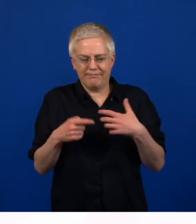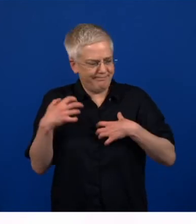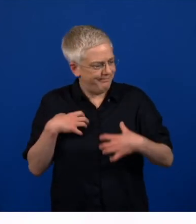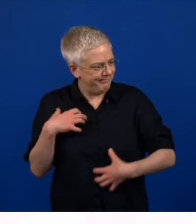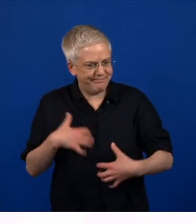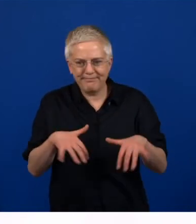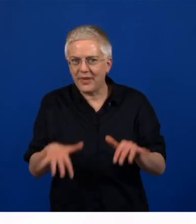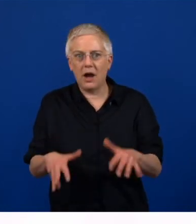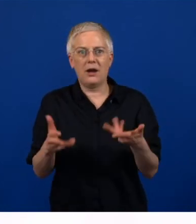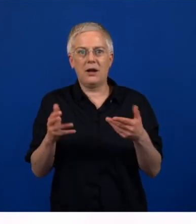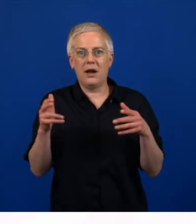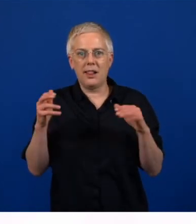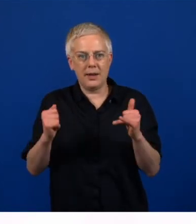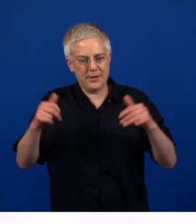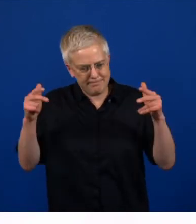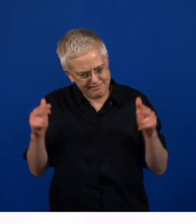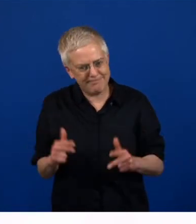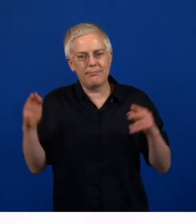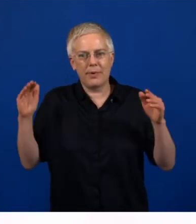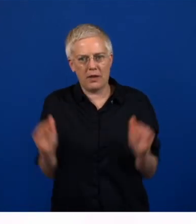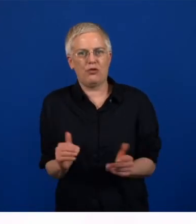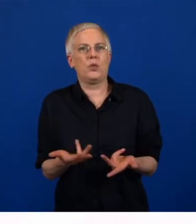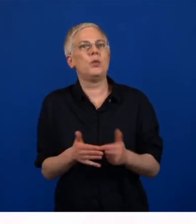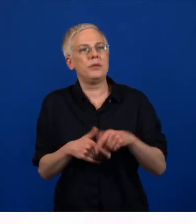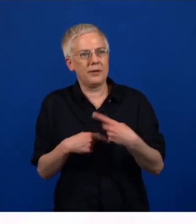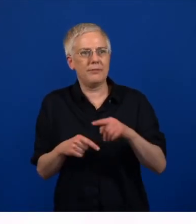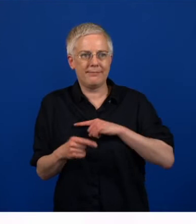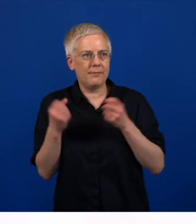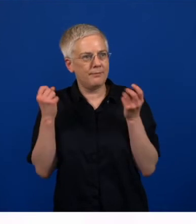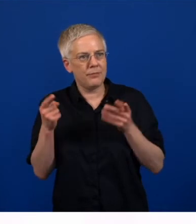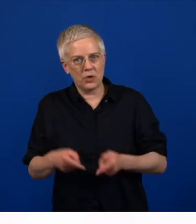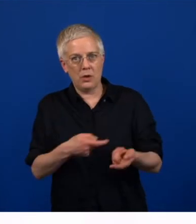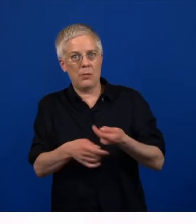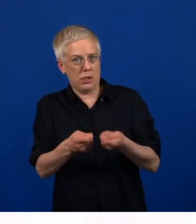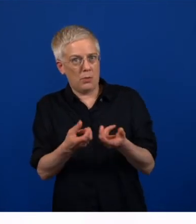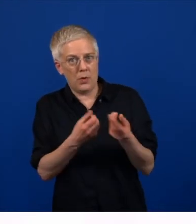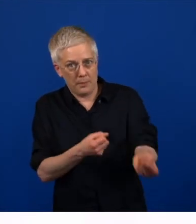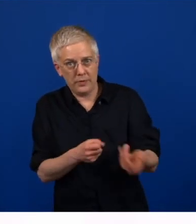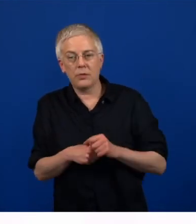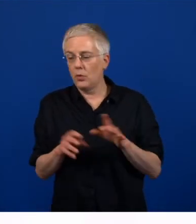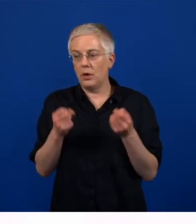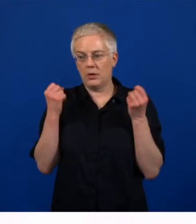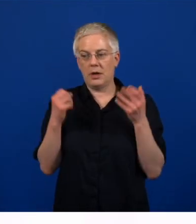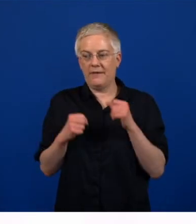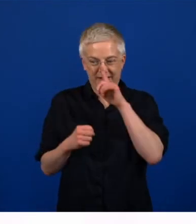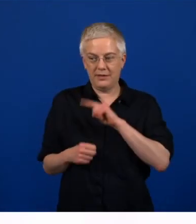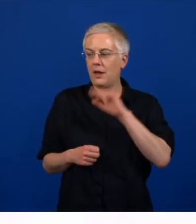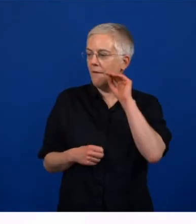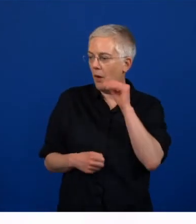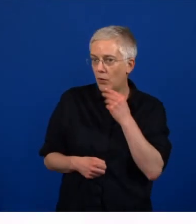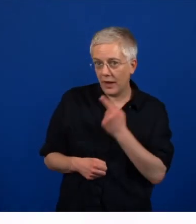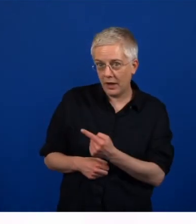würde. Und außerdem sind auch ohne Probleme Behandlungen durchführbar, die nach allen Erfahrungen